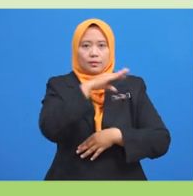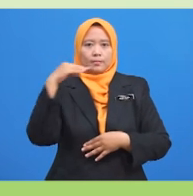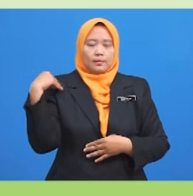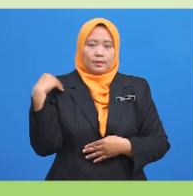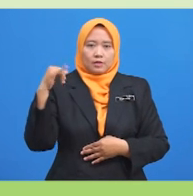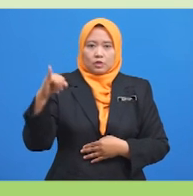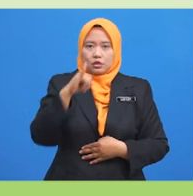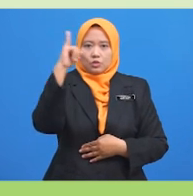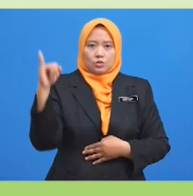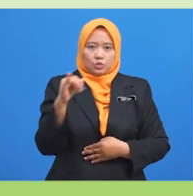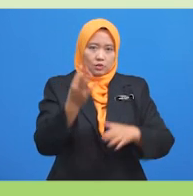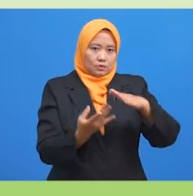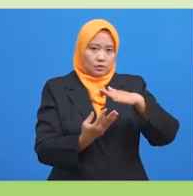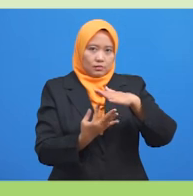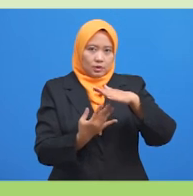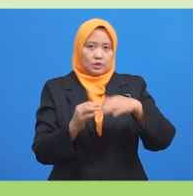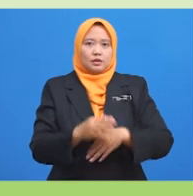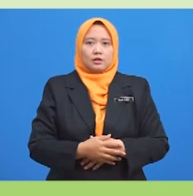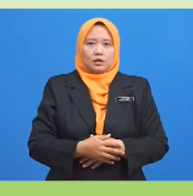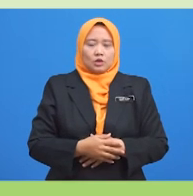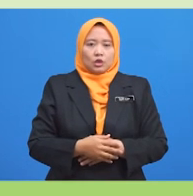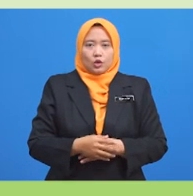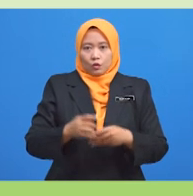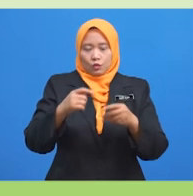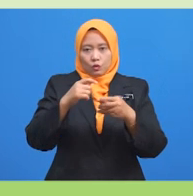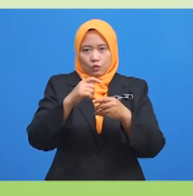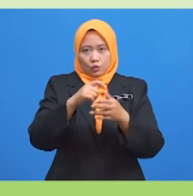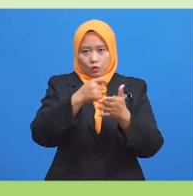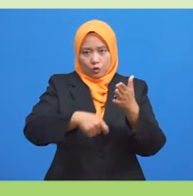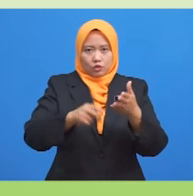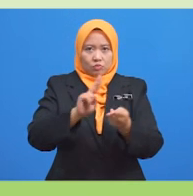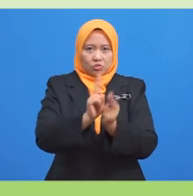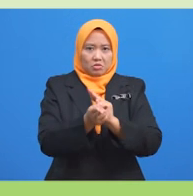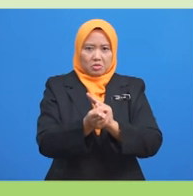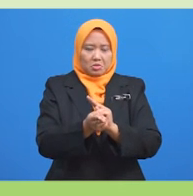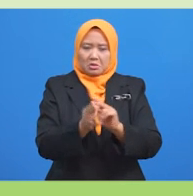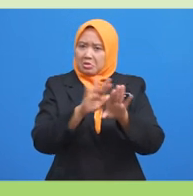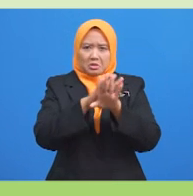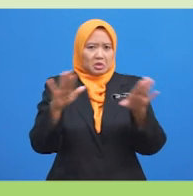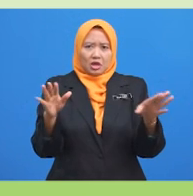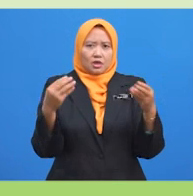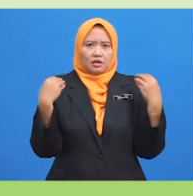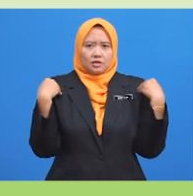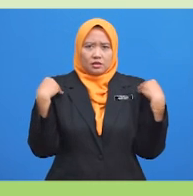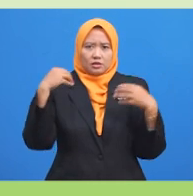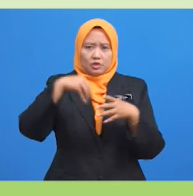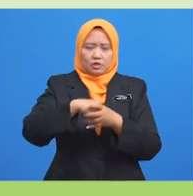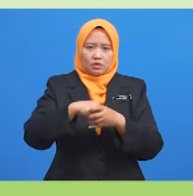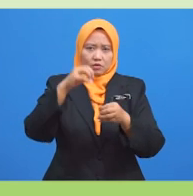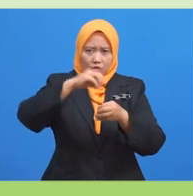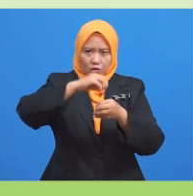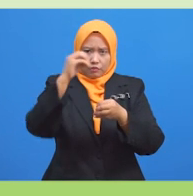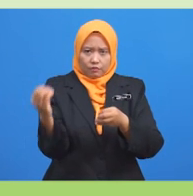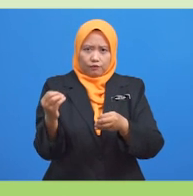Manakala, kos berubah tidak wujud apabila tingkat output sifar. Ia wujud dalam jangka masa pendek